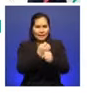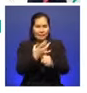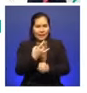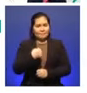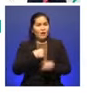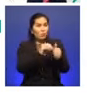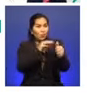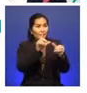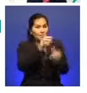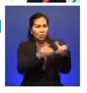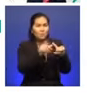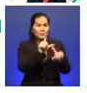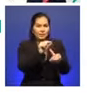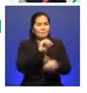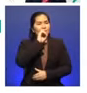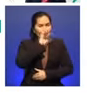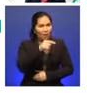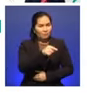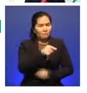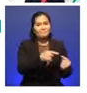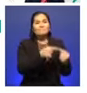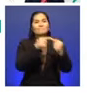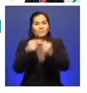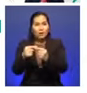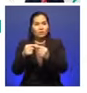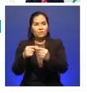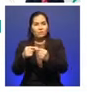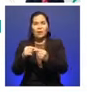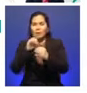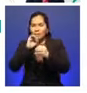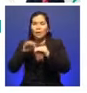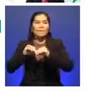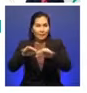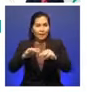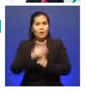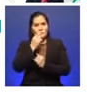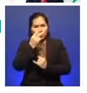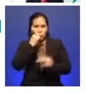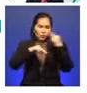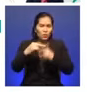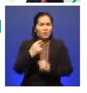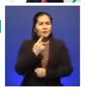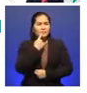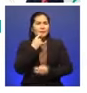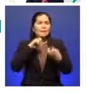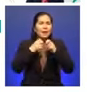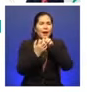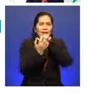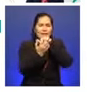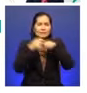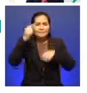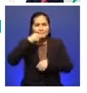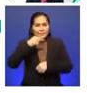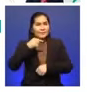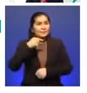อกกลุ่มแกนนําเสร็จแล้วให้แกนนําไปบอกต่อกลุ่มขยายผลเราตรวจวัดความสะอาดของเหงือกอักเสบความสะอาดของการแปร